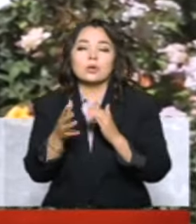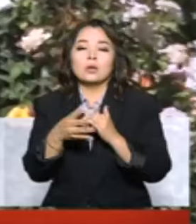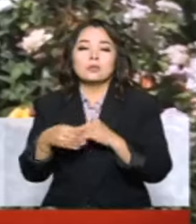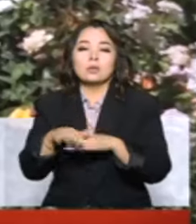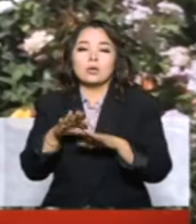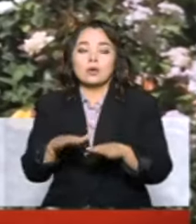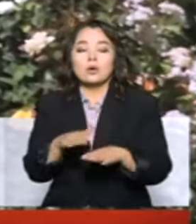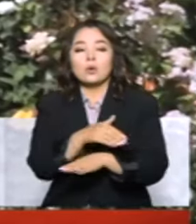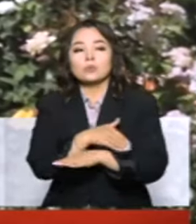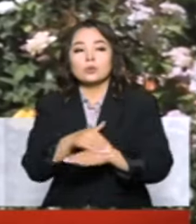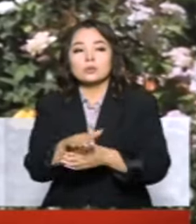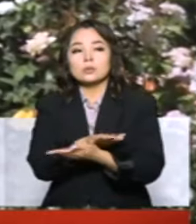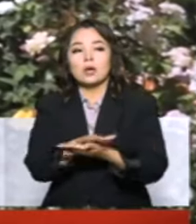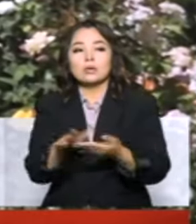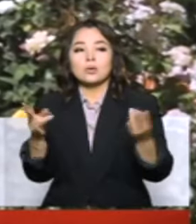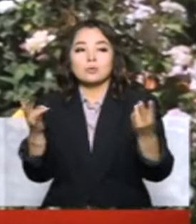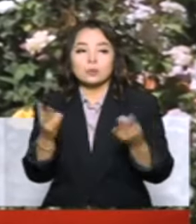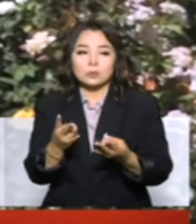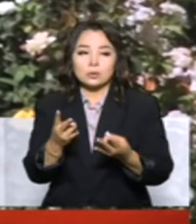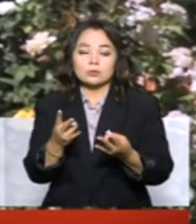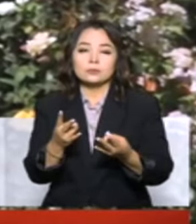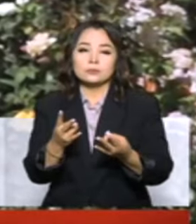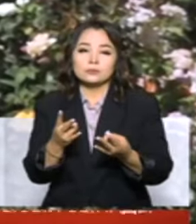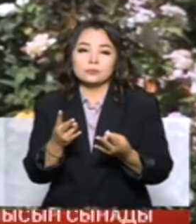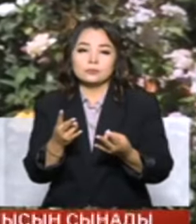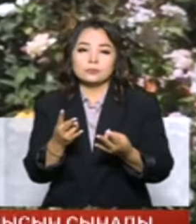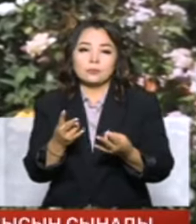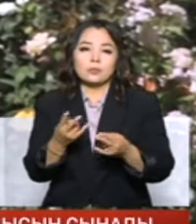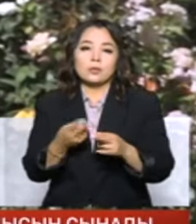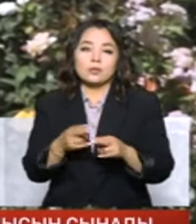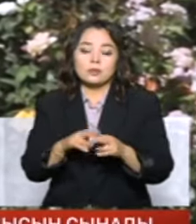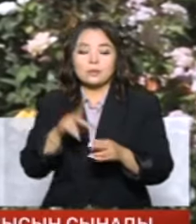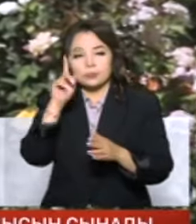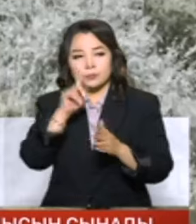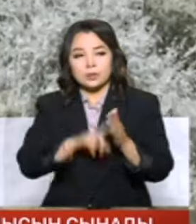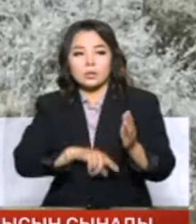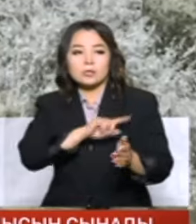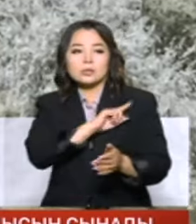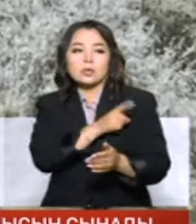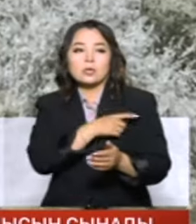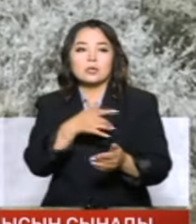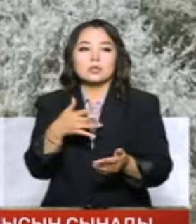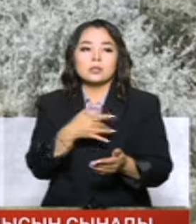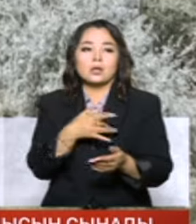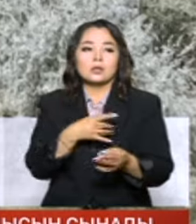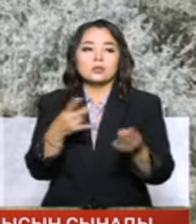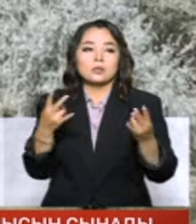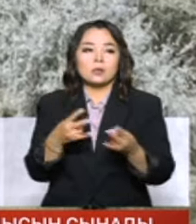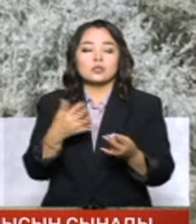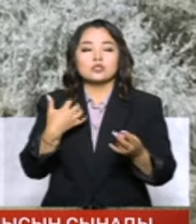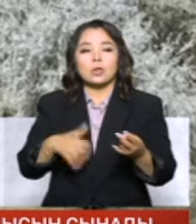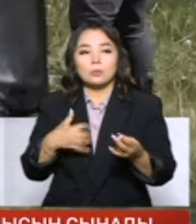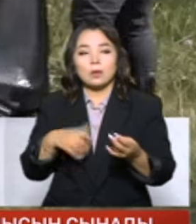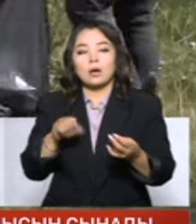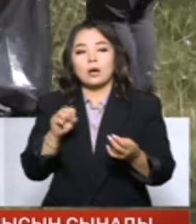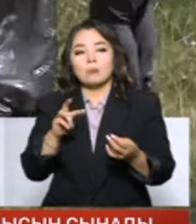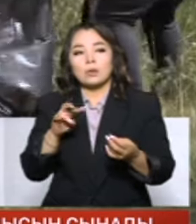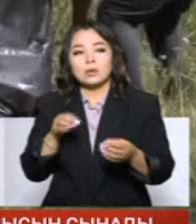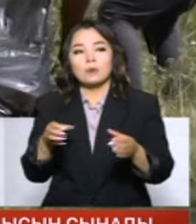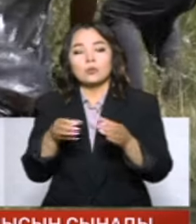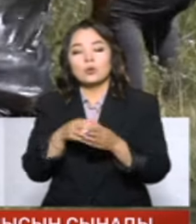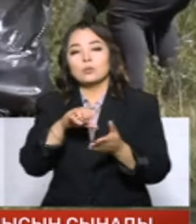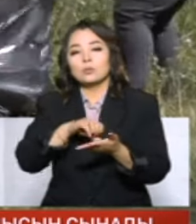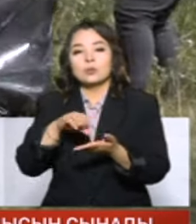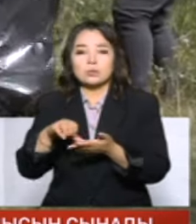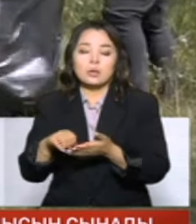төңірегін көшен таза болу керек қой. Имандылық болу керек. Ал Жамбылда Аманат партиясының мүшелері мен еріктілер